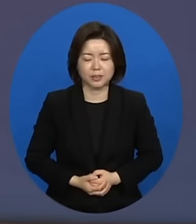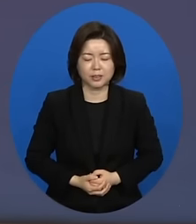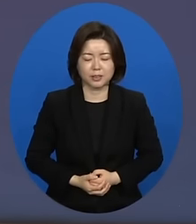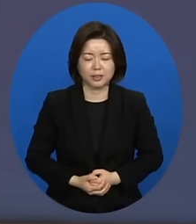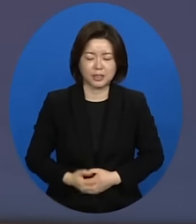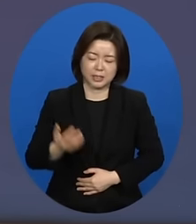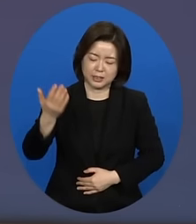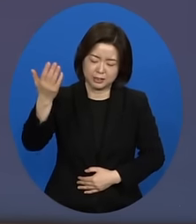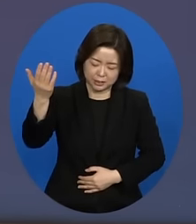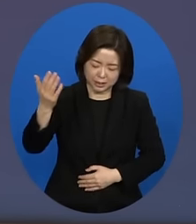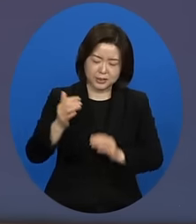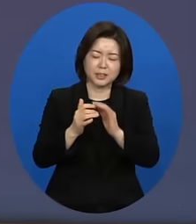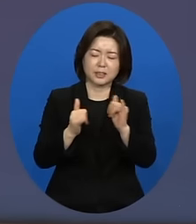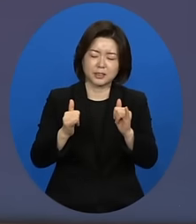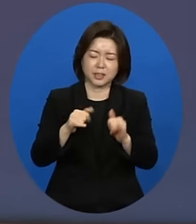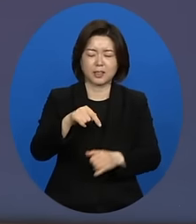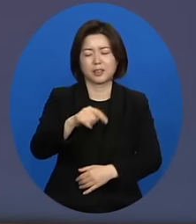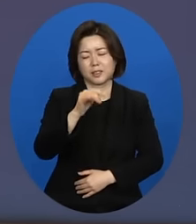당신의 사람들이 있습니다.